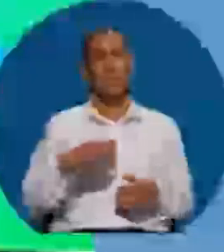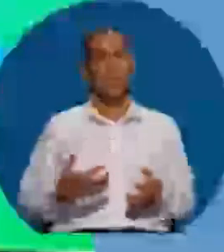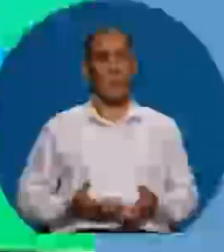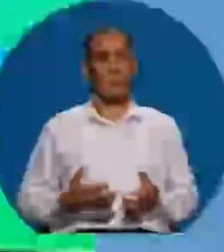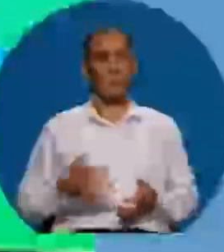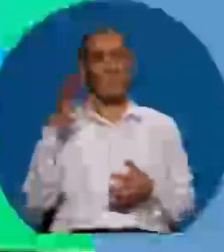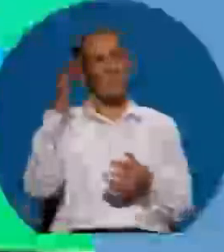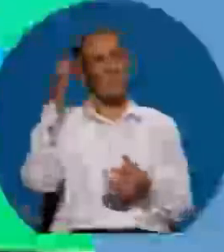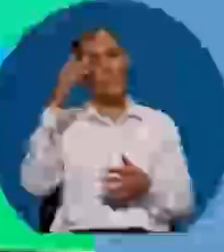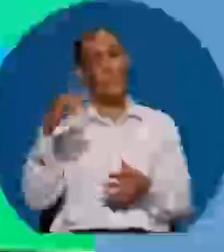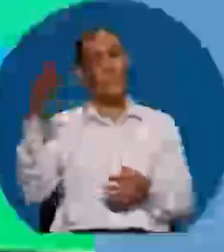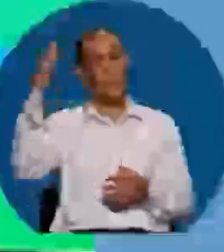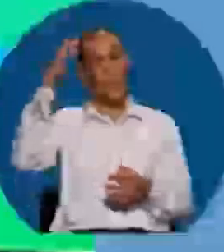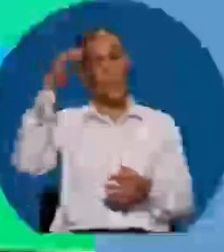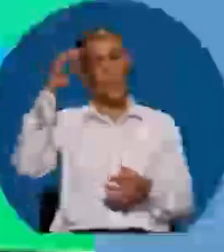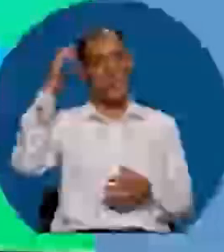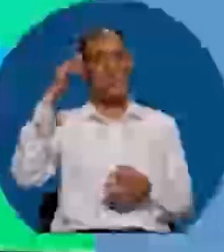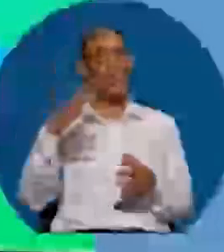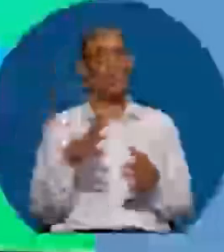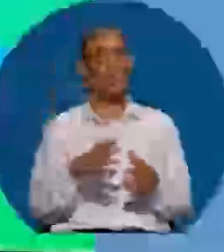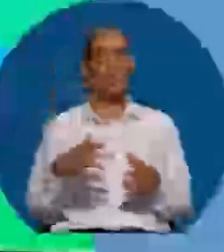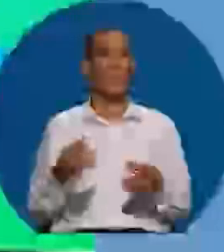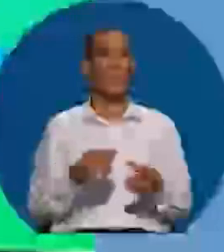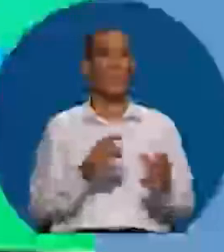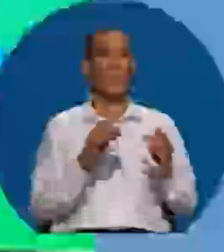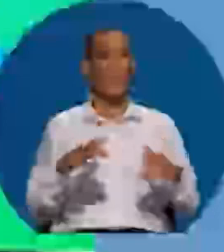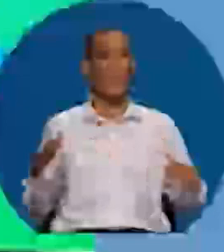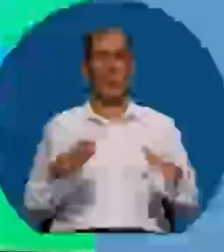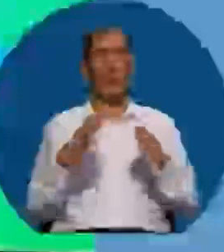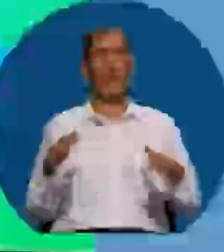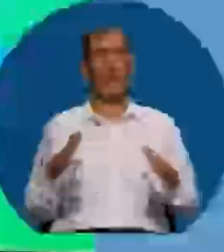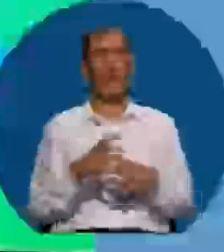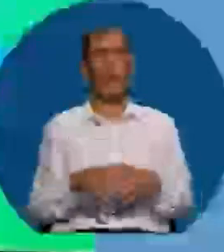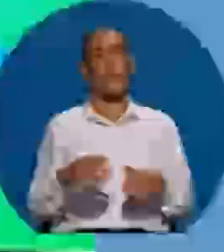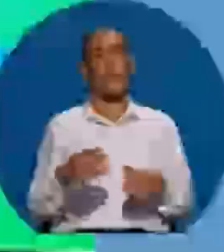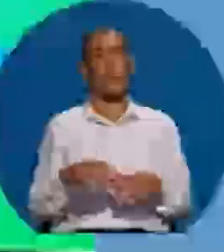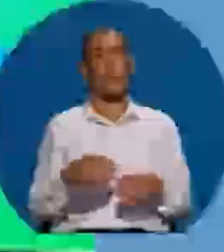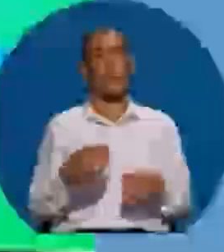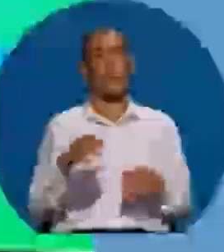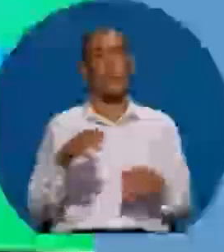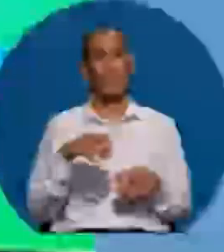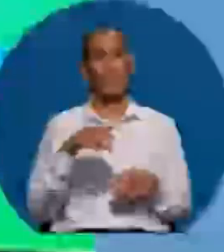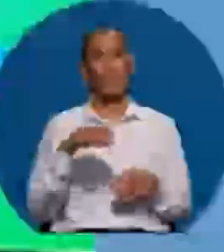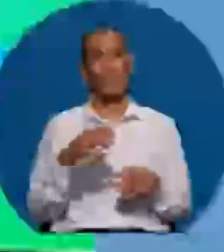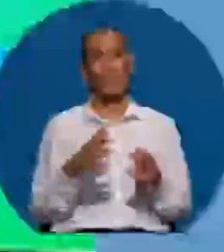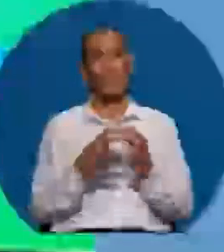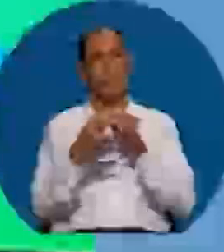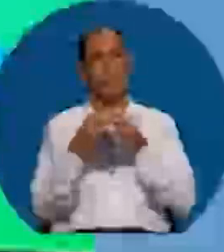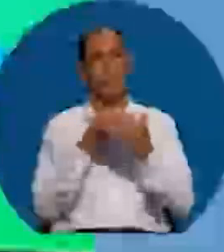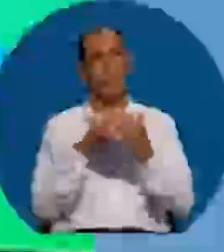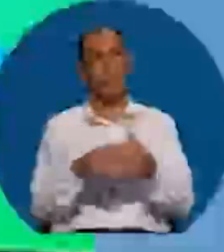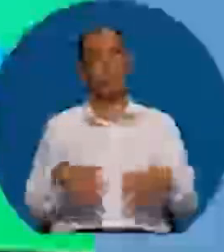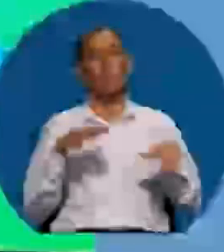дауамында бірқанша шығармалар, қосықлар, дөретпелер дөреткен екен. Мысалы үшін бәхәрде әмі бойында